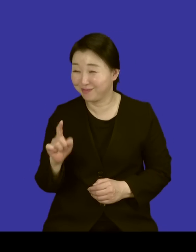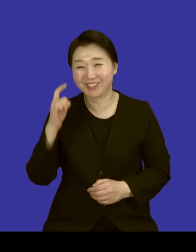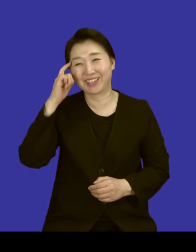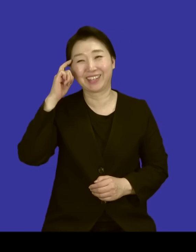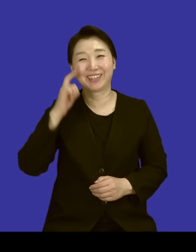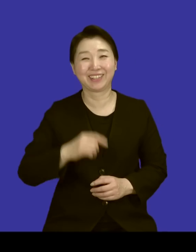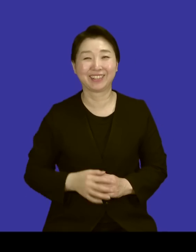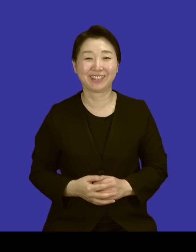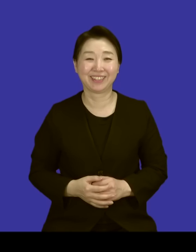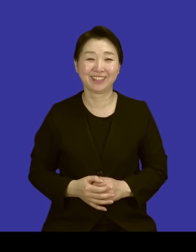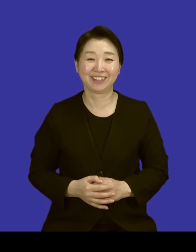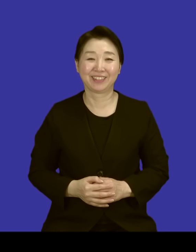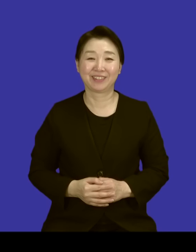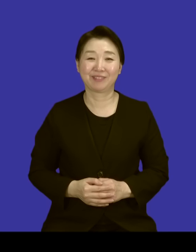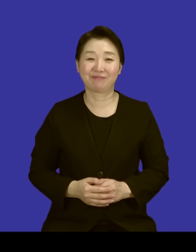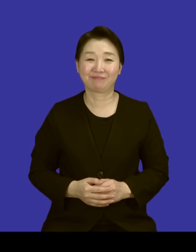들더라고요.